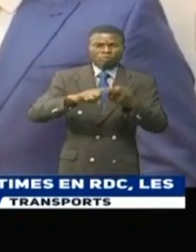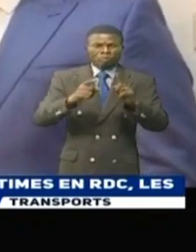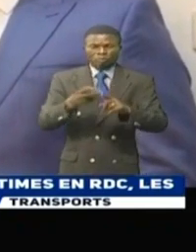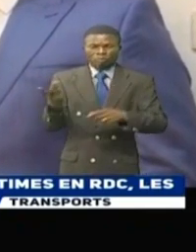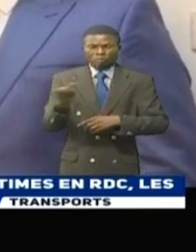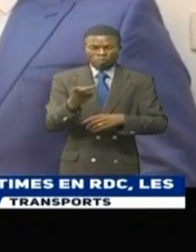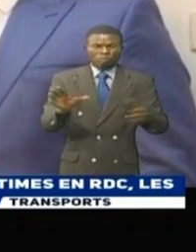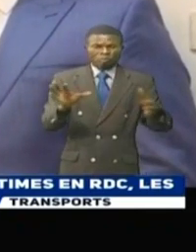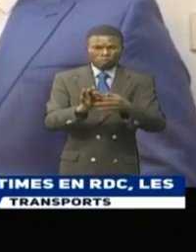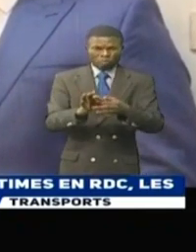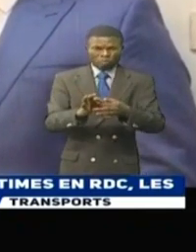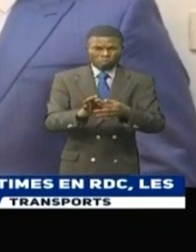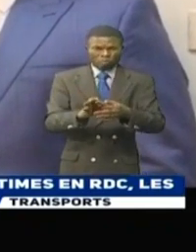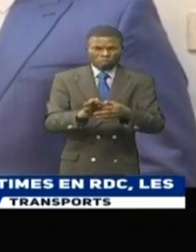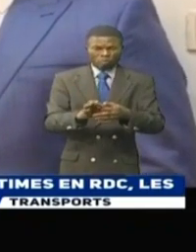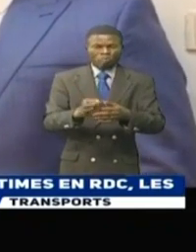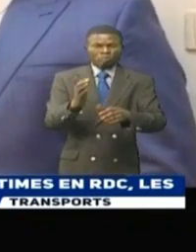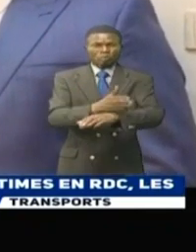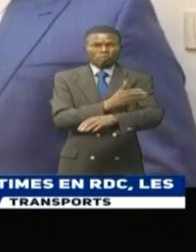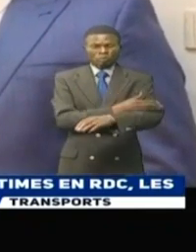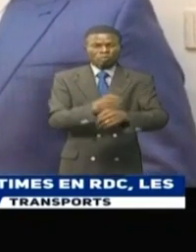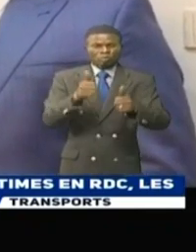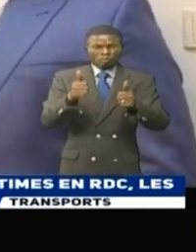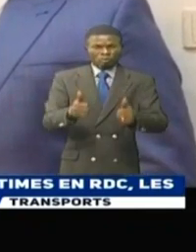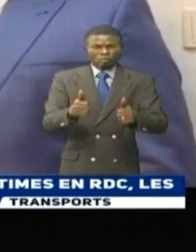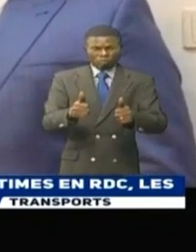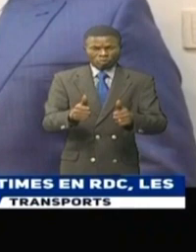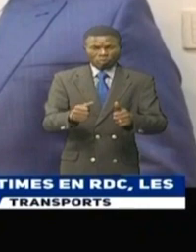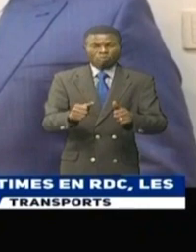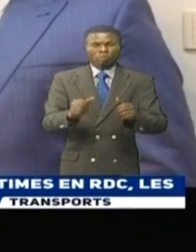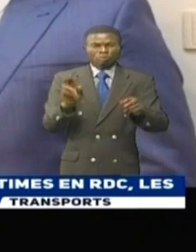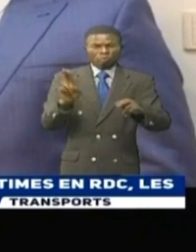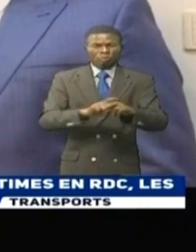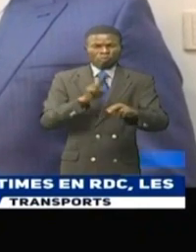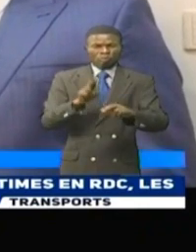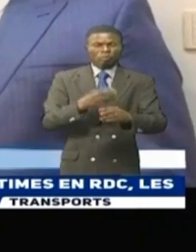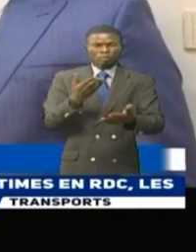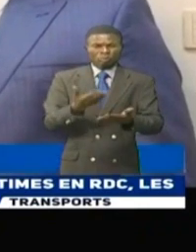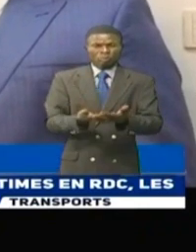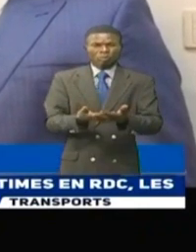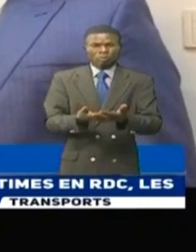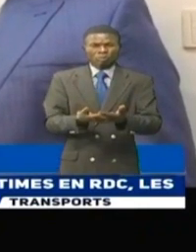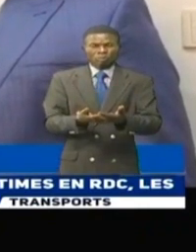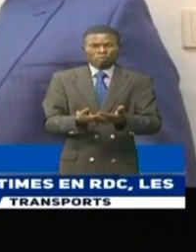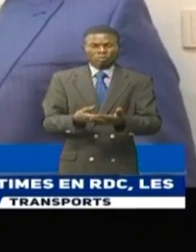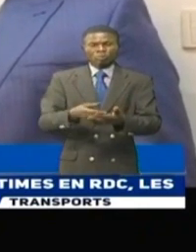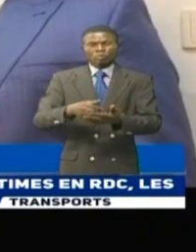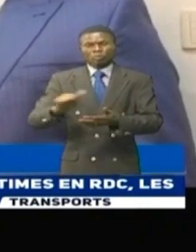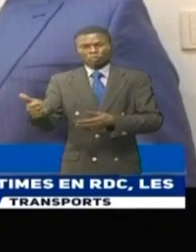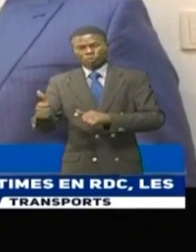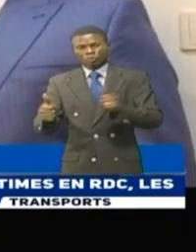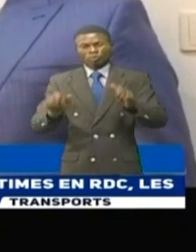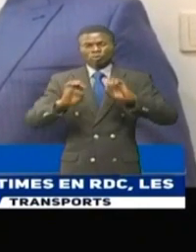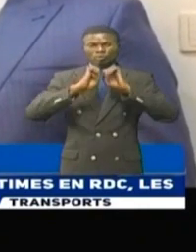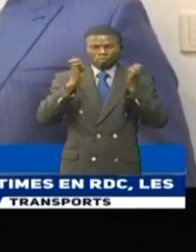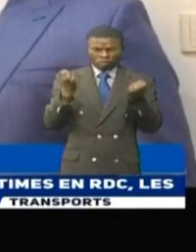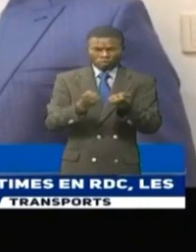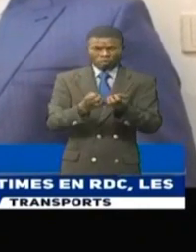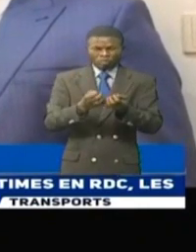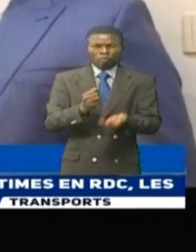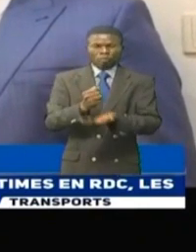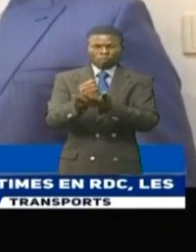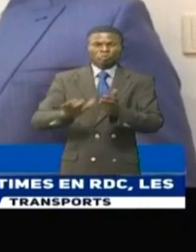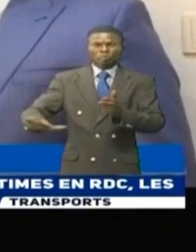ensemble que sur les bons procédés qui peuvent être utilisés par l'un et l'autre pour faire